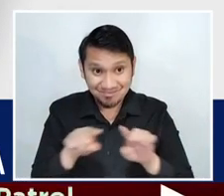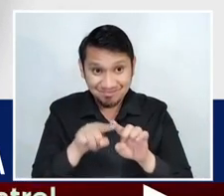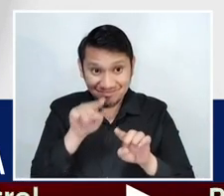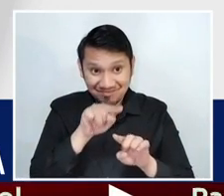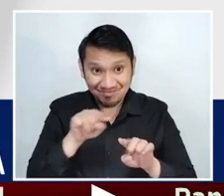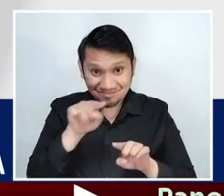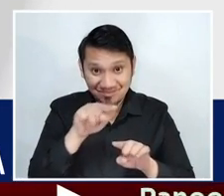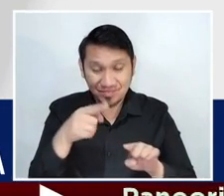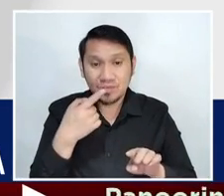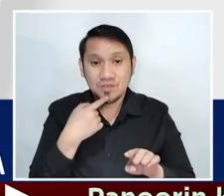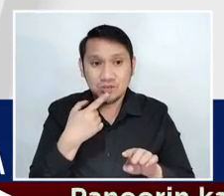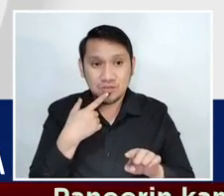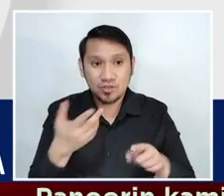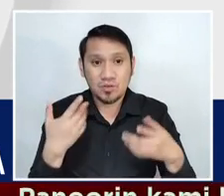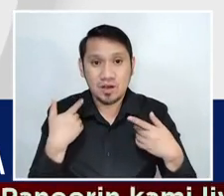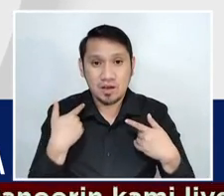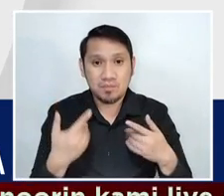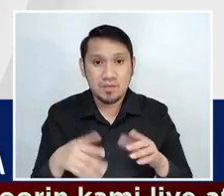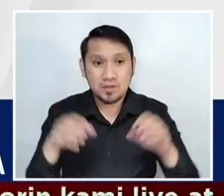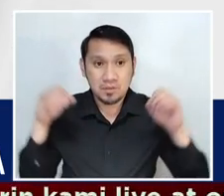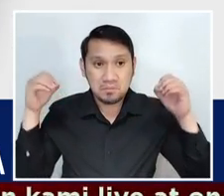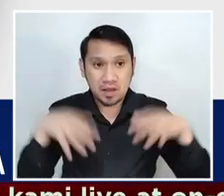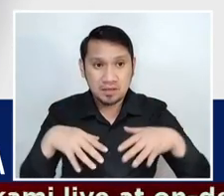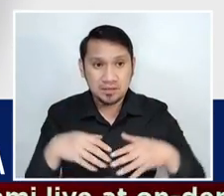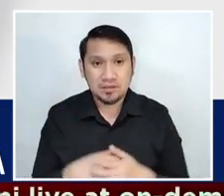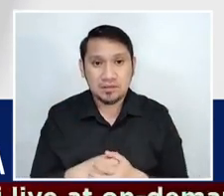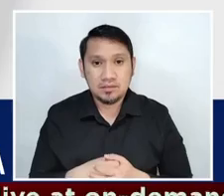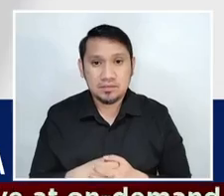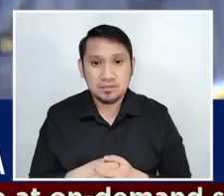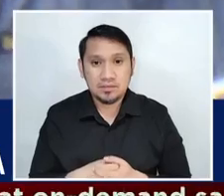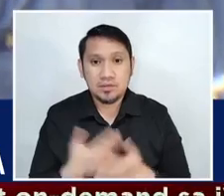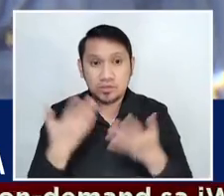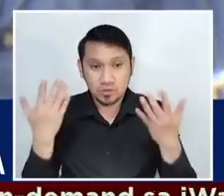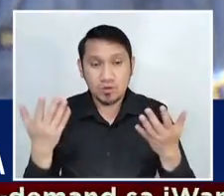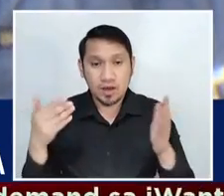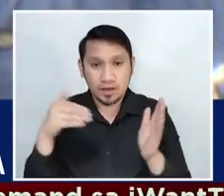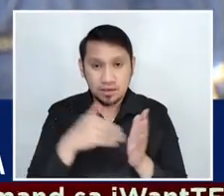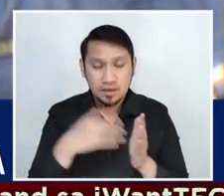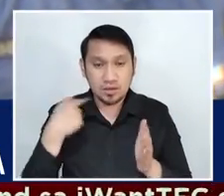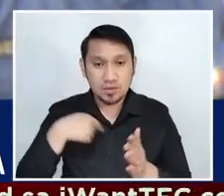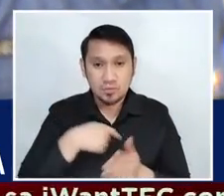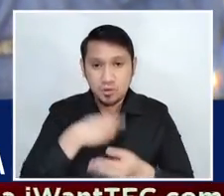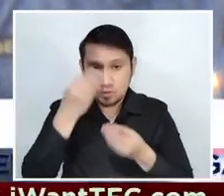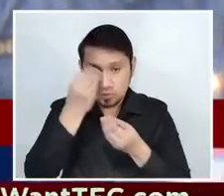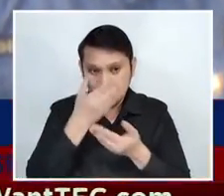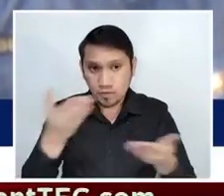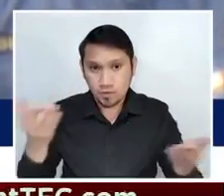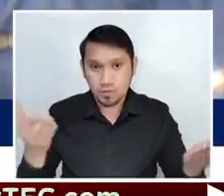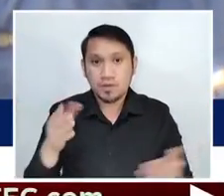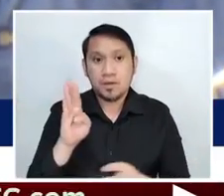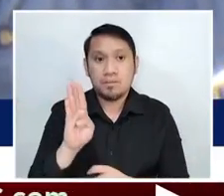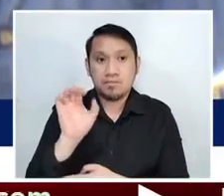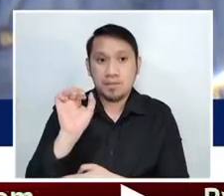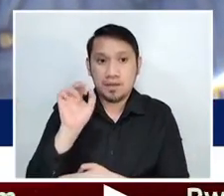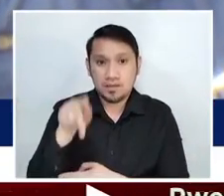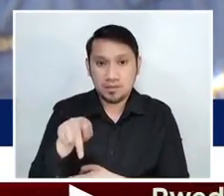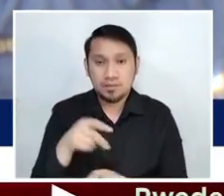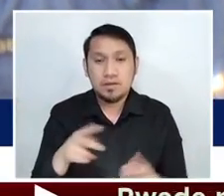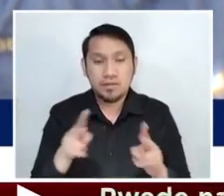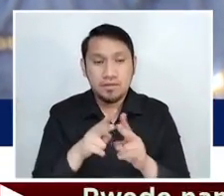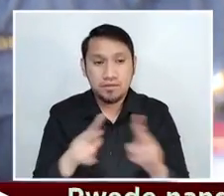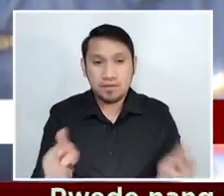sabihing magma-magic siya. Nandito kami para muling magpaalala ang Bangko Sentral ng Pilipinas. Mahigpit